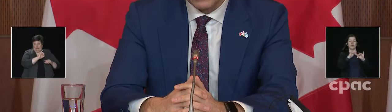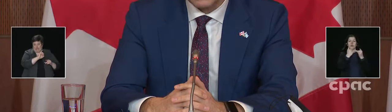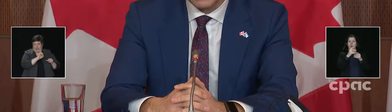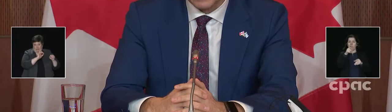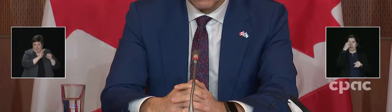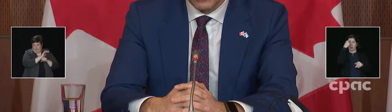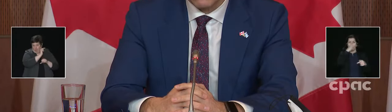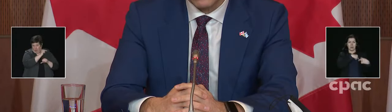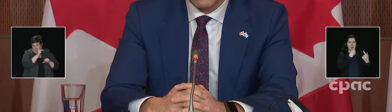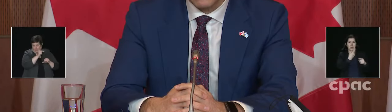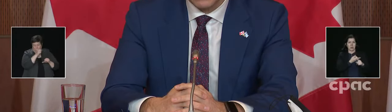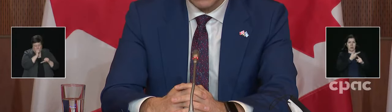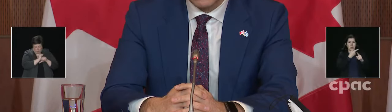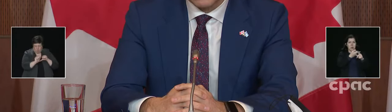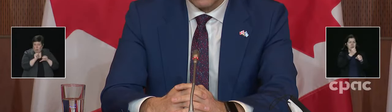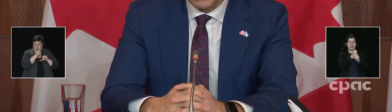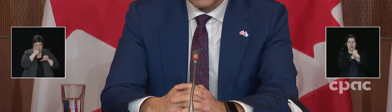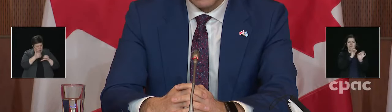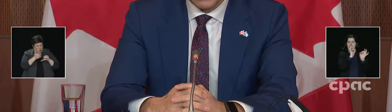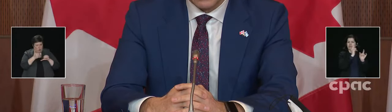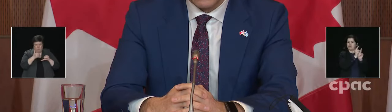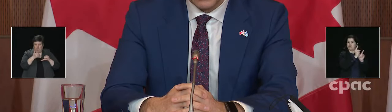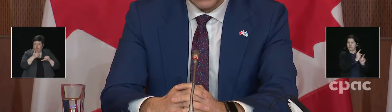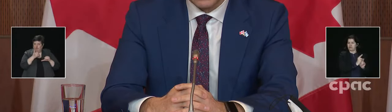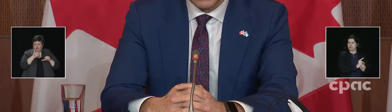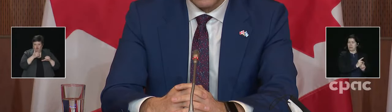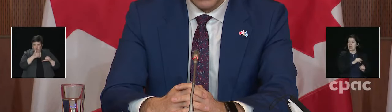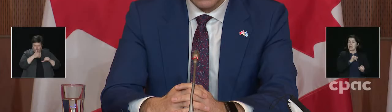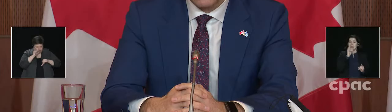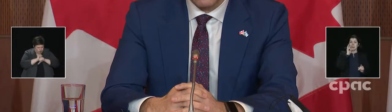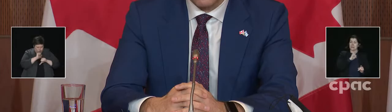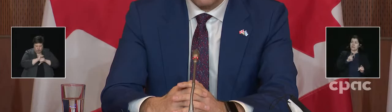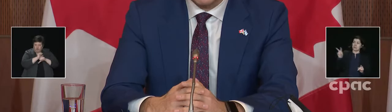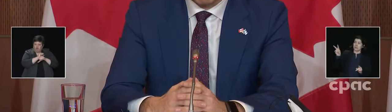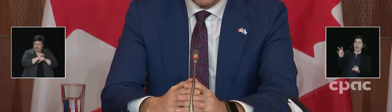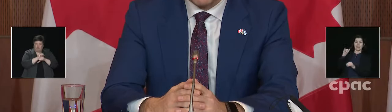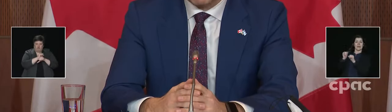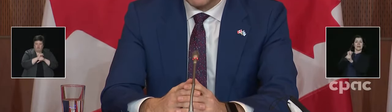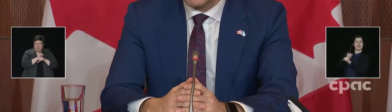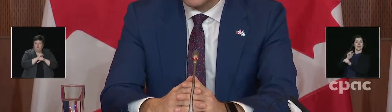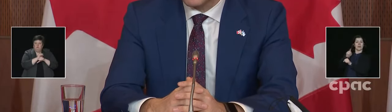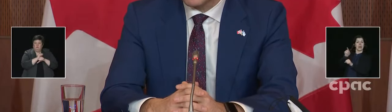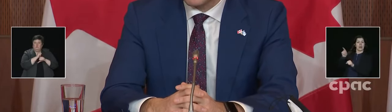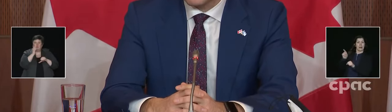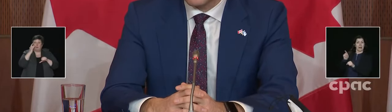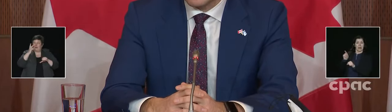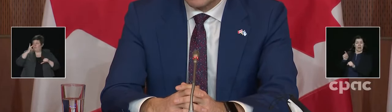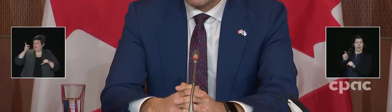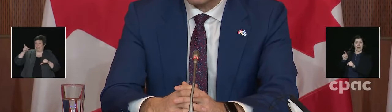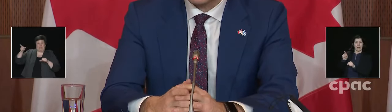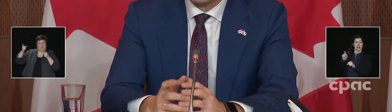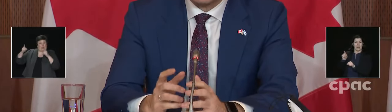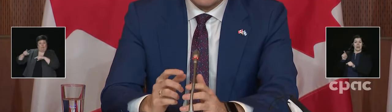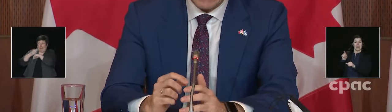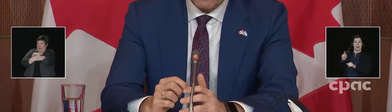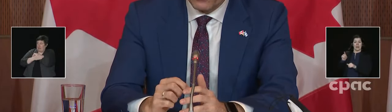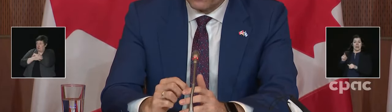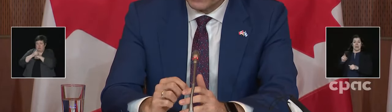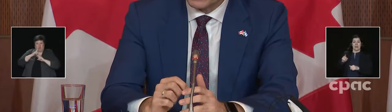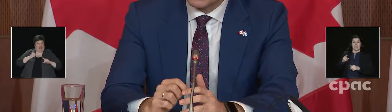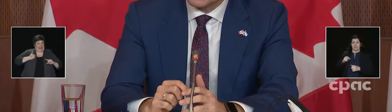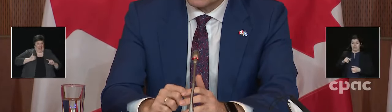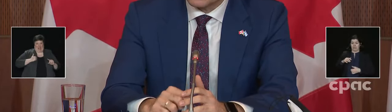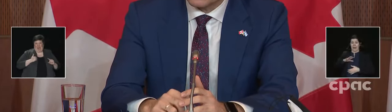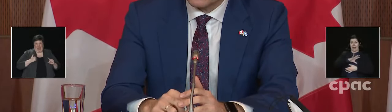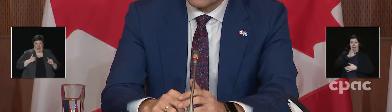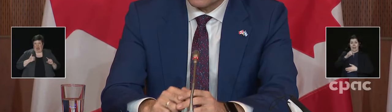bien au cours des derniers mois. Nous sommes, si on regarde à l'échelle internationale, un des premiers pays à la fois à